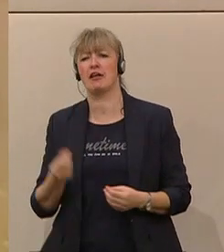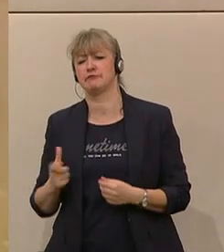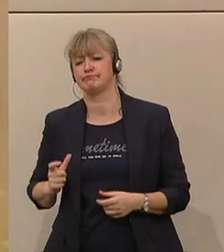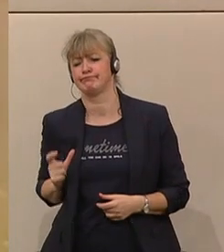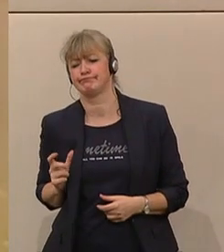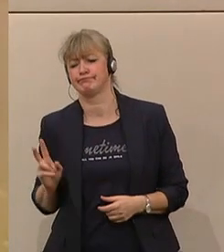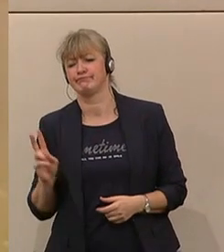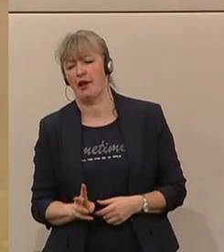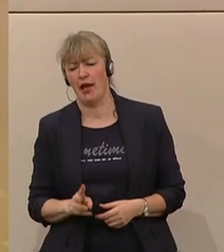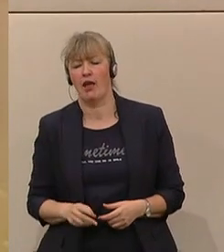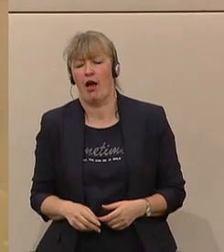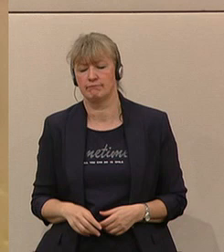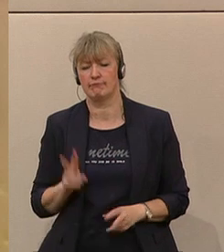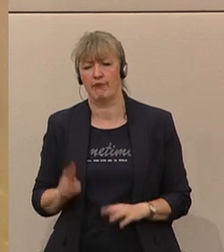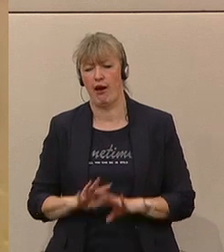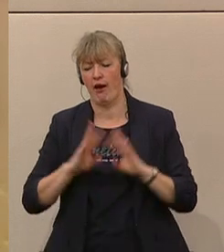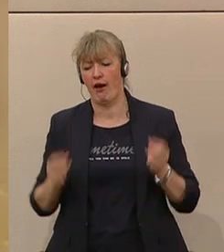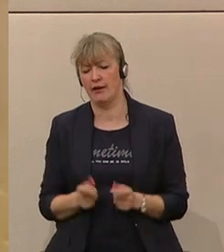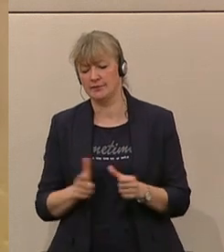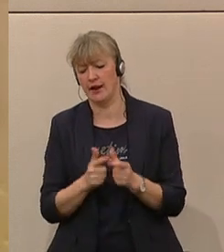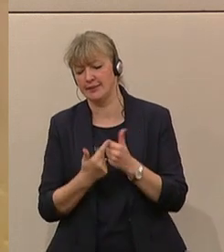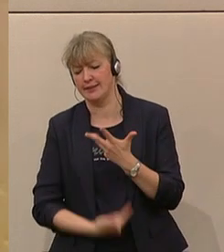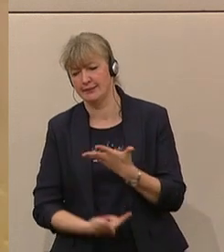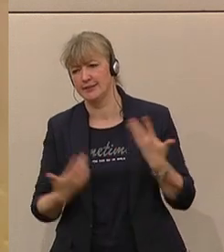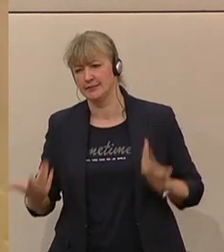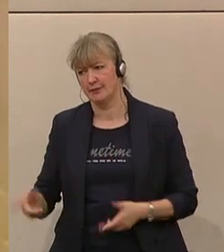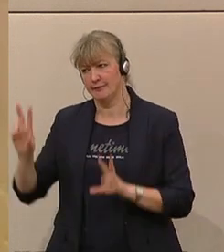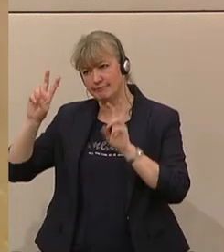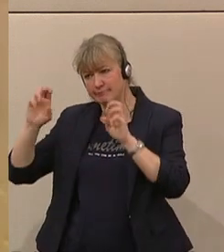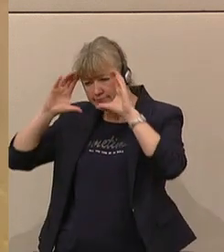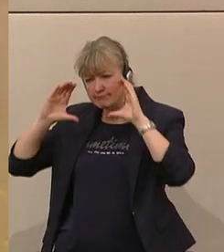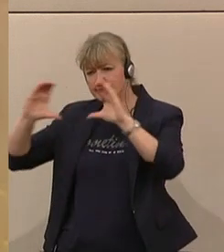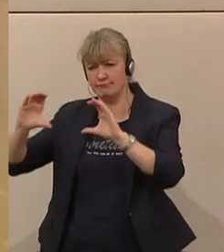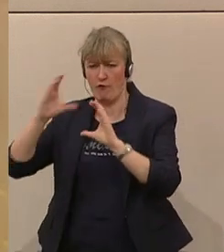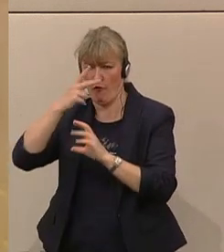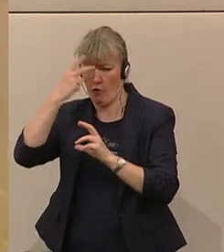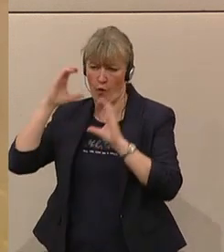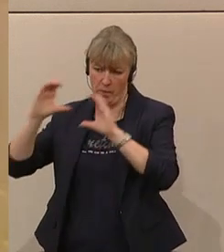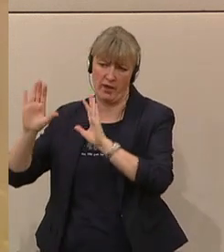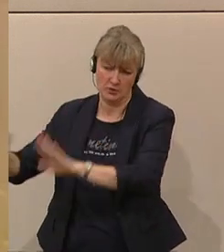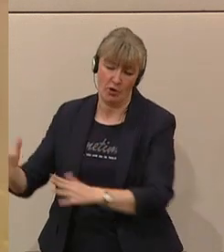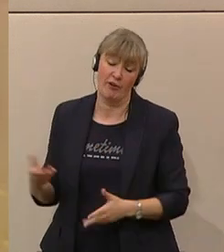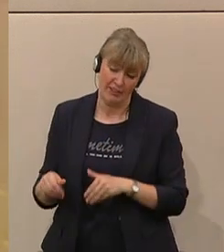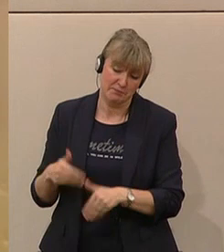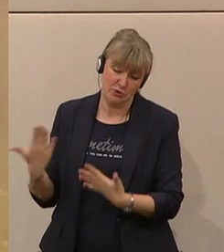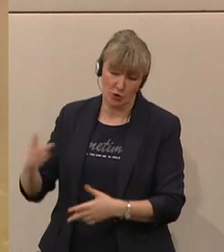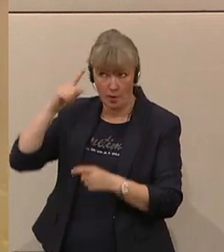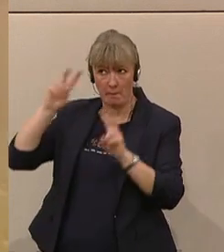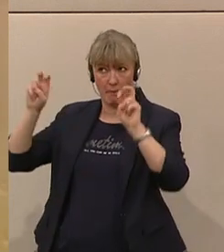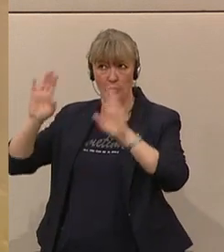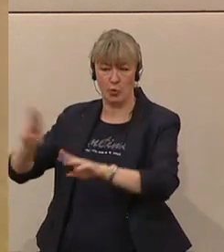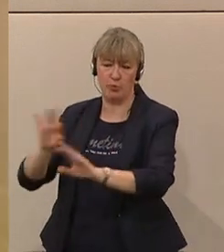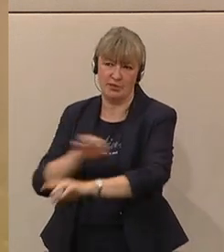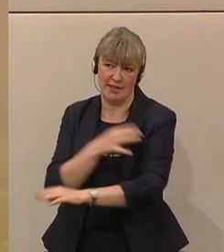kann, darf sich alles leisten. Das ist das Motto der Österreichischen Volkspartei, des Finanzministers und des